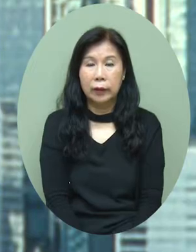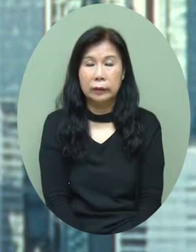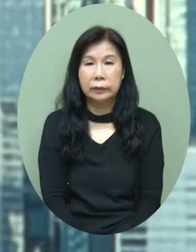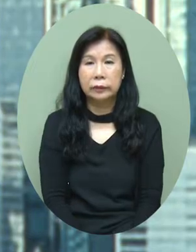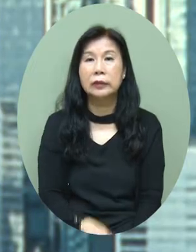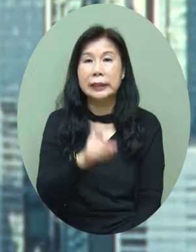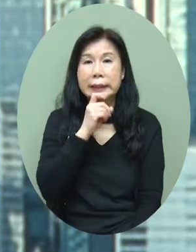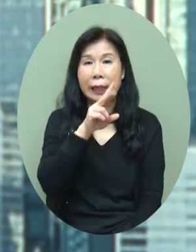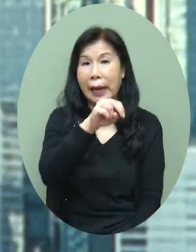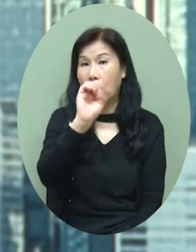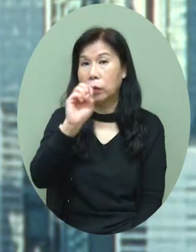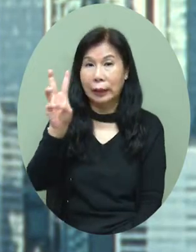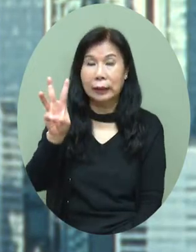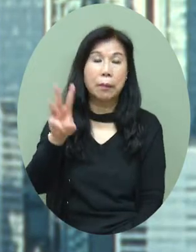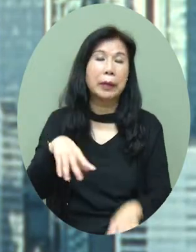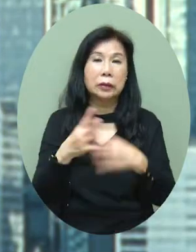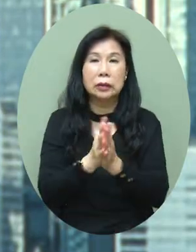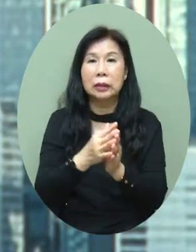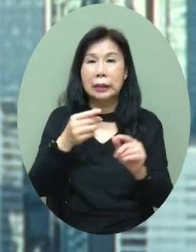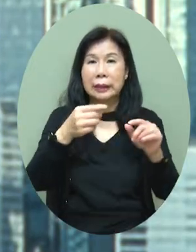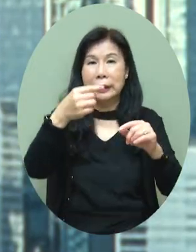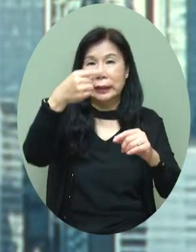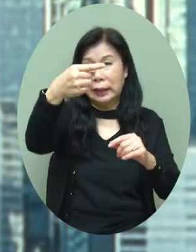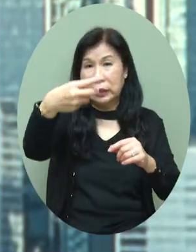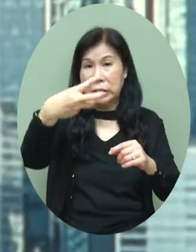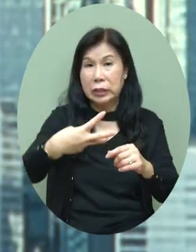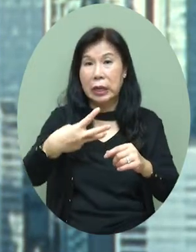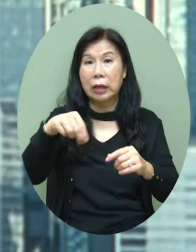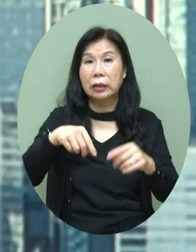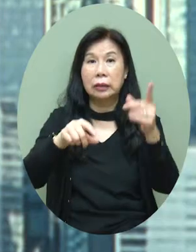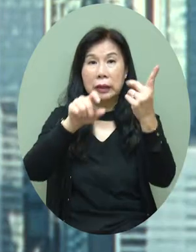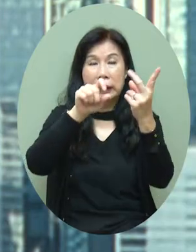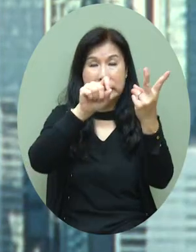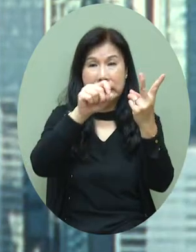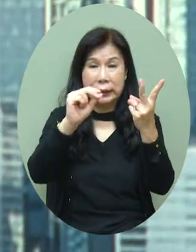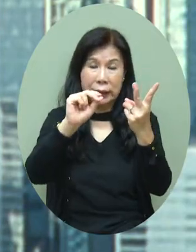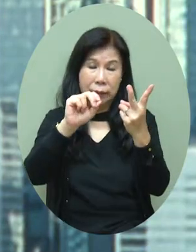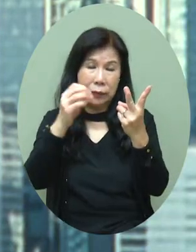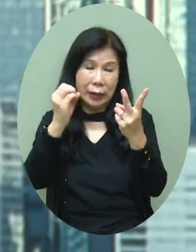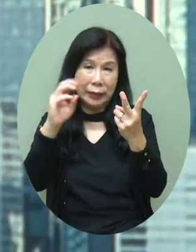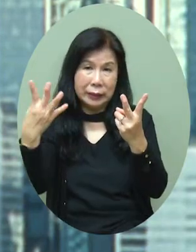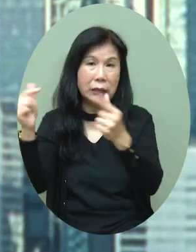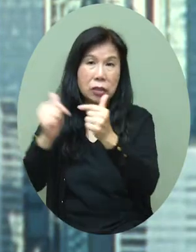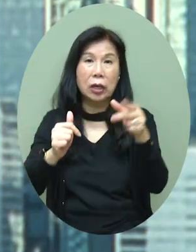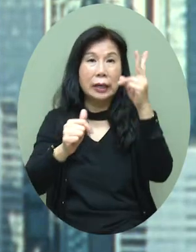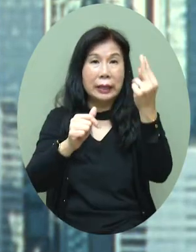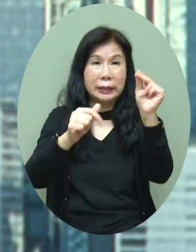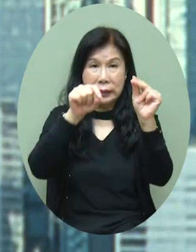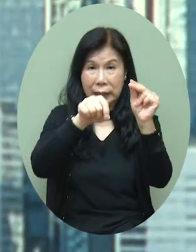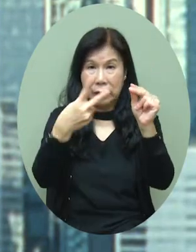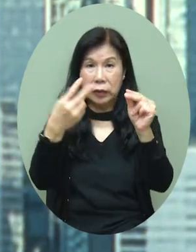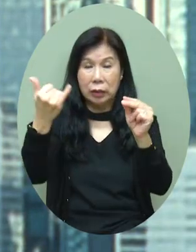你好 ，Now TV 嘅都想問下咧，即係3層公務員嗰個調查結果就係2.04至到7.26，都想問清楚，即係點樣計出呢